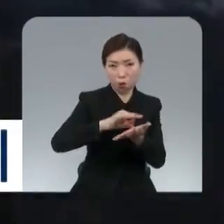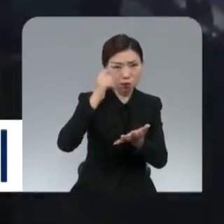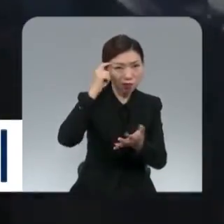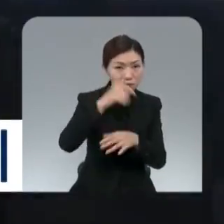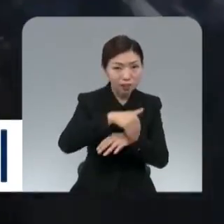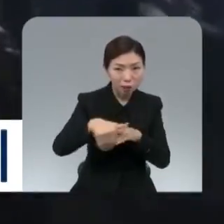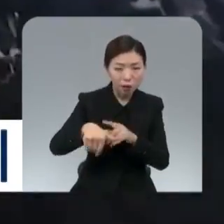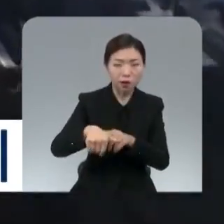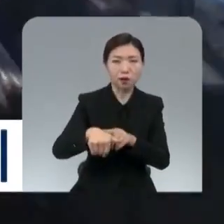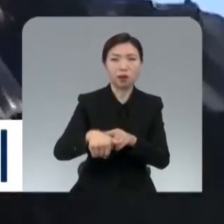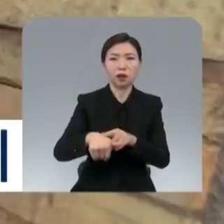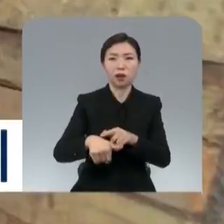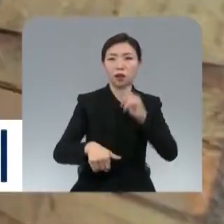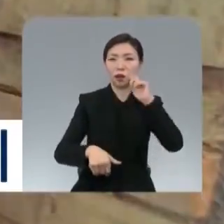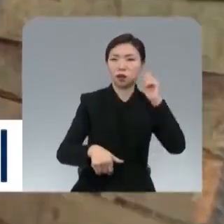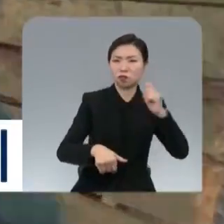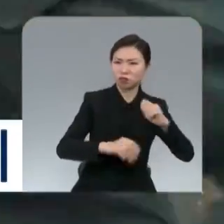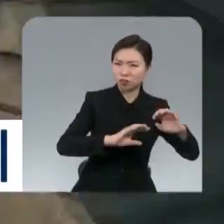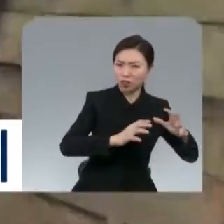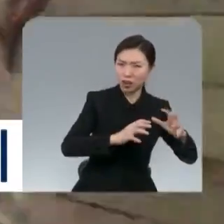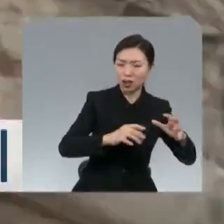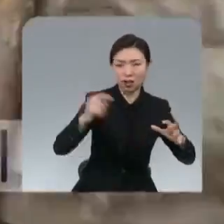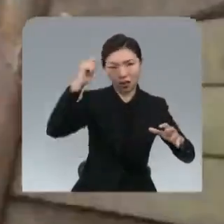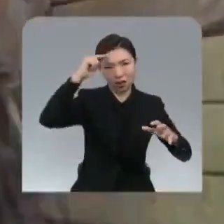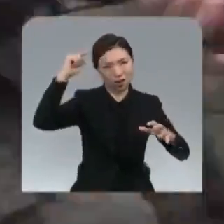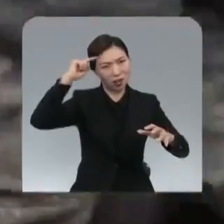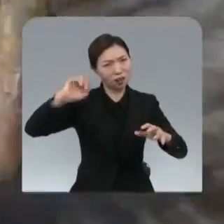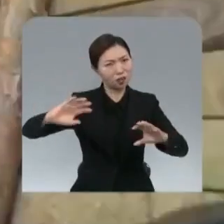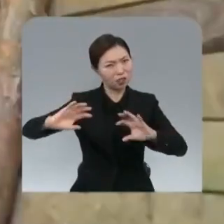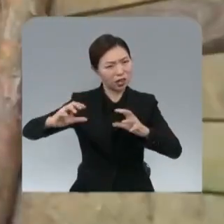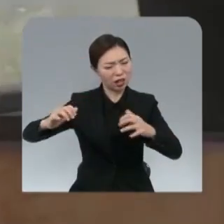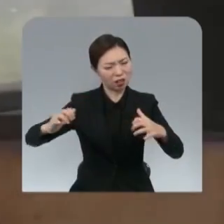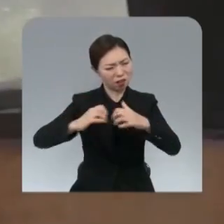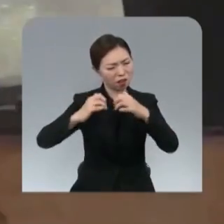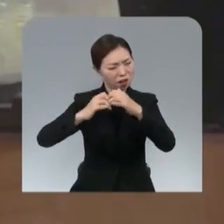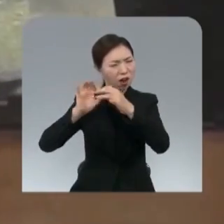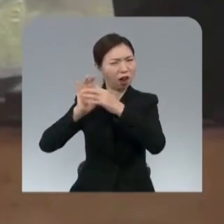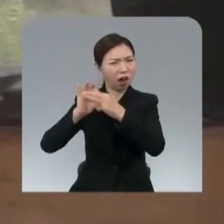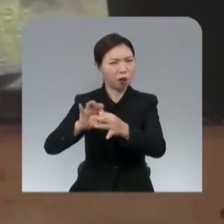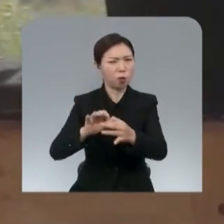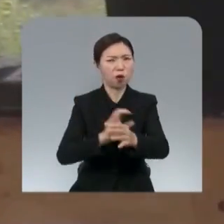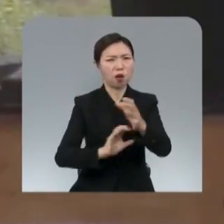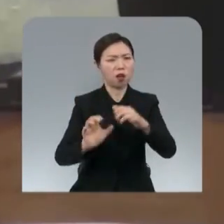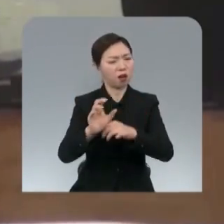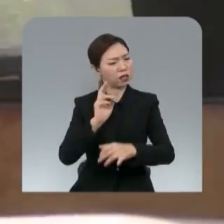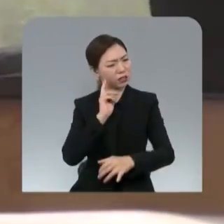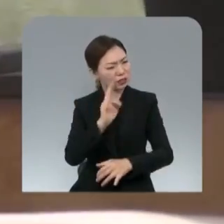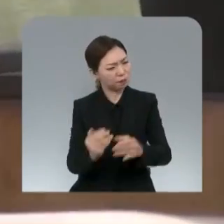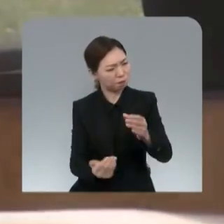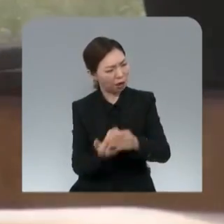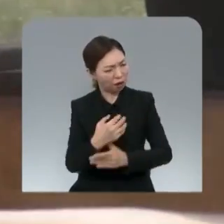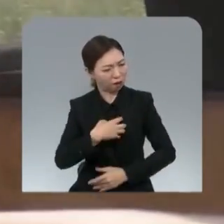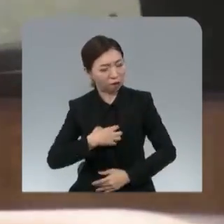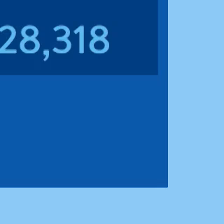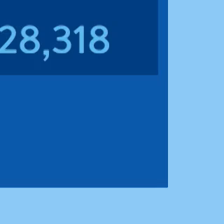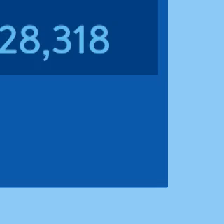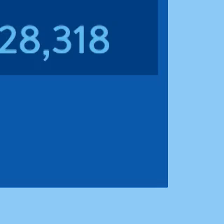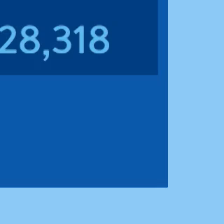계획이어서 전쟁이 격화되는 건 피할 수 없어 보입니다. 베를린에서 KBS 뉴스 김기수입니다.